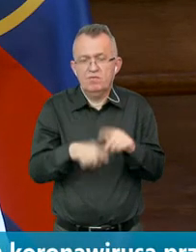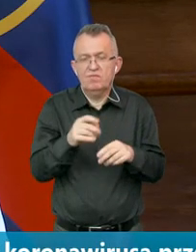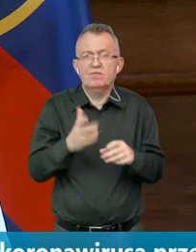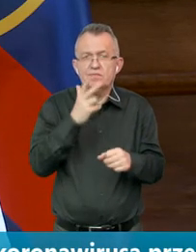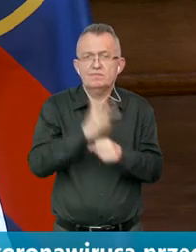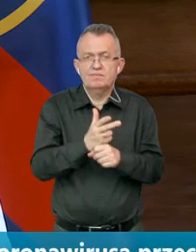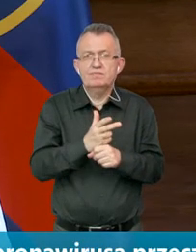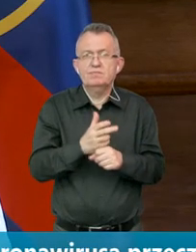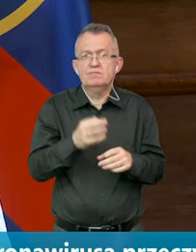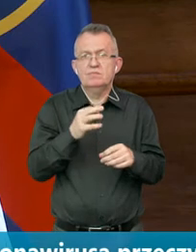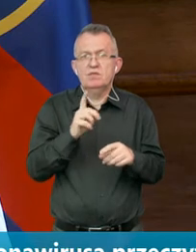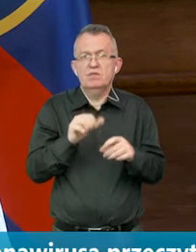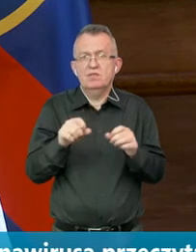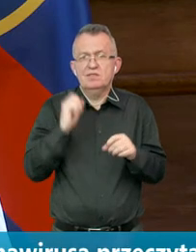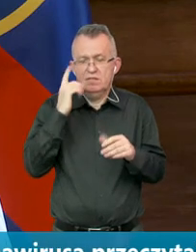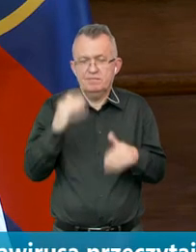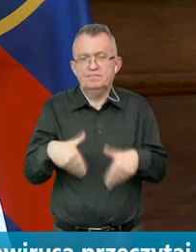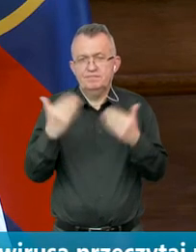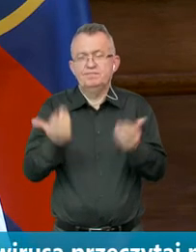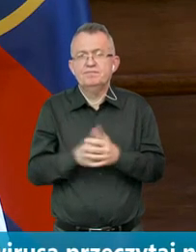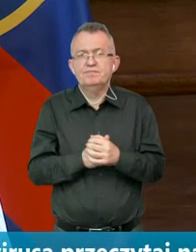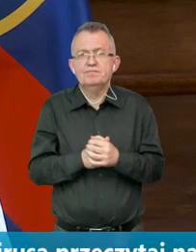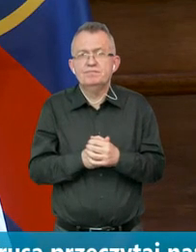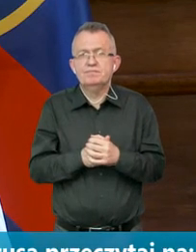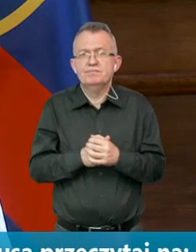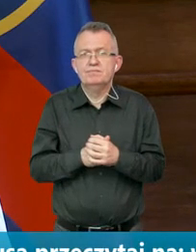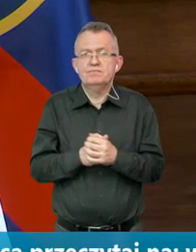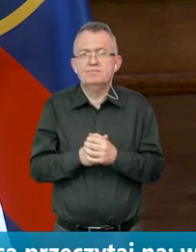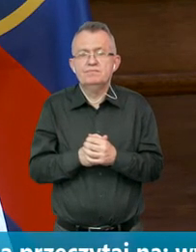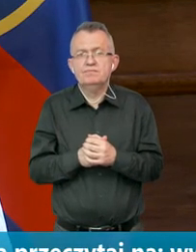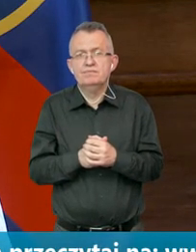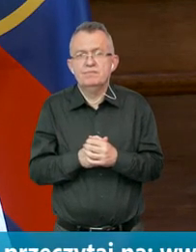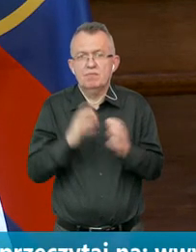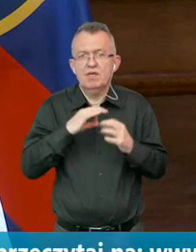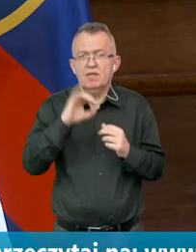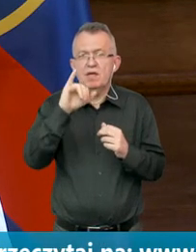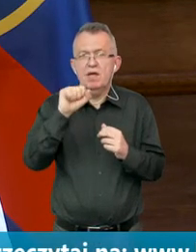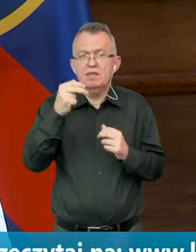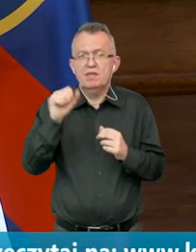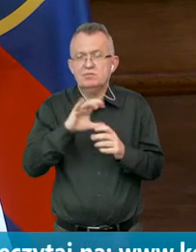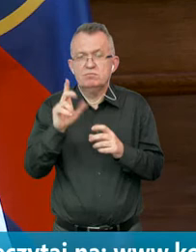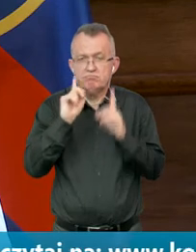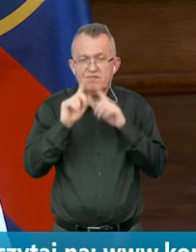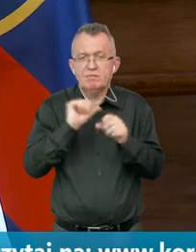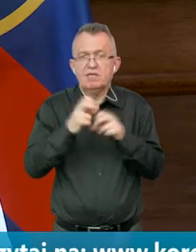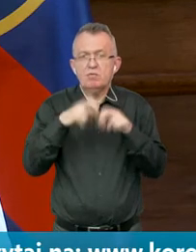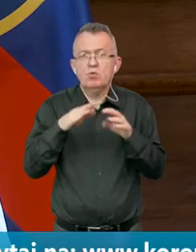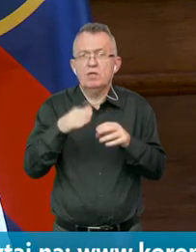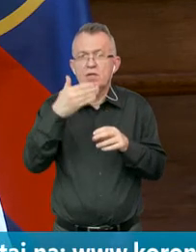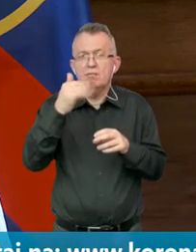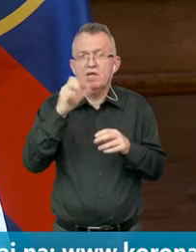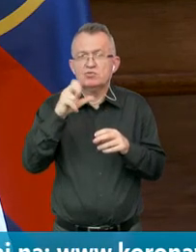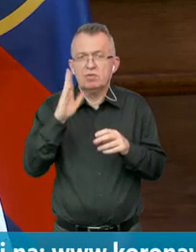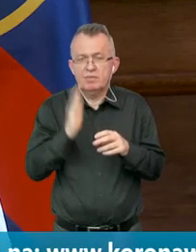samochody stoją tam po prostu cały czas. Pani Anna, czy faktycznie będzie remont ulicy Mieszka